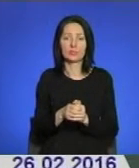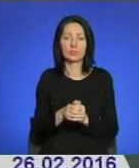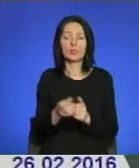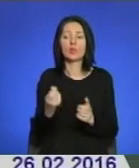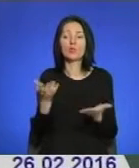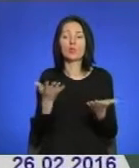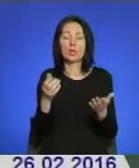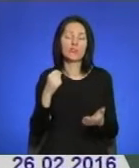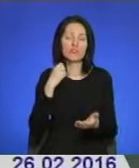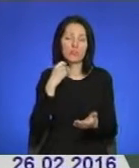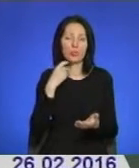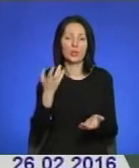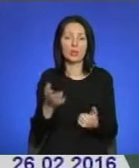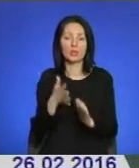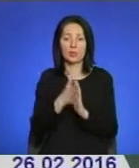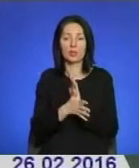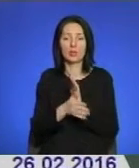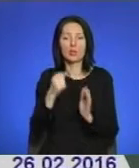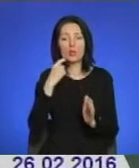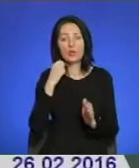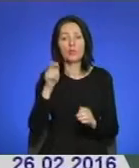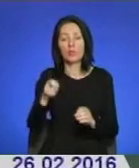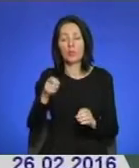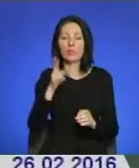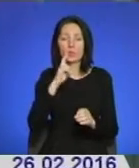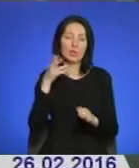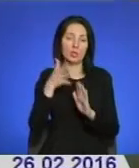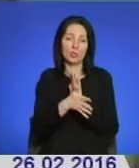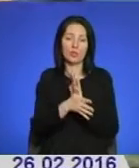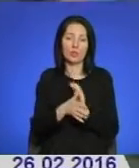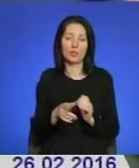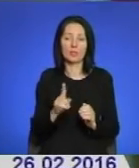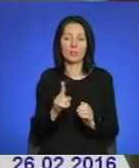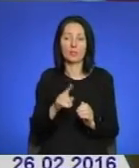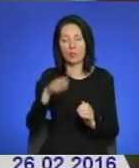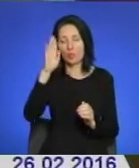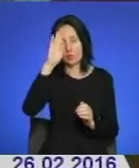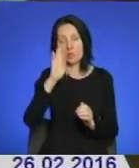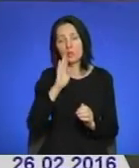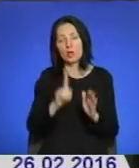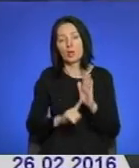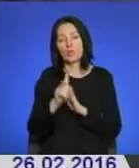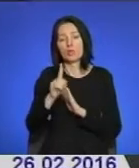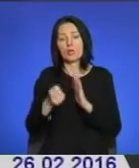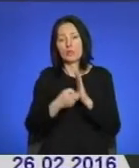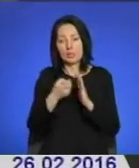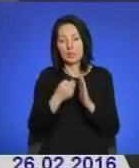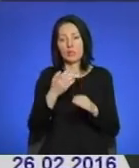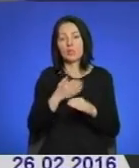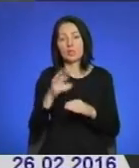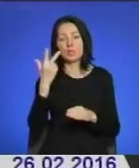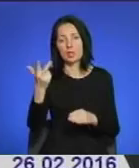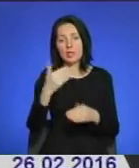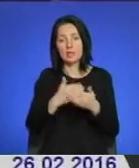Пропили. На горілку пиво, сигарети. Щодо підозрюваних, розпочато кримінальне провадження за частиною